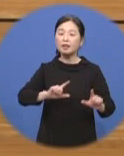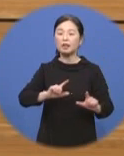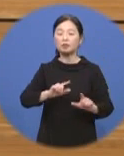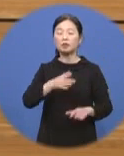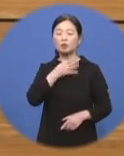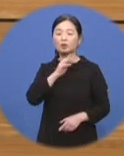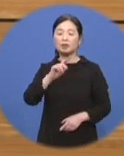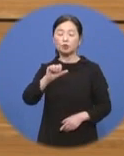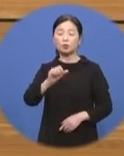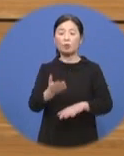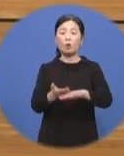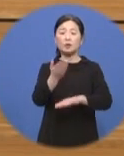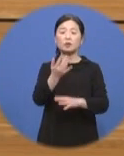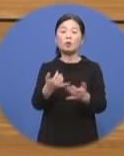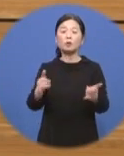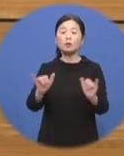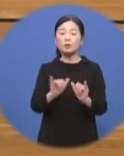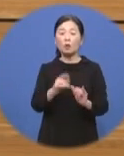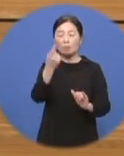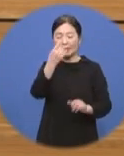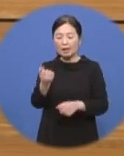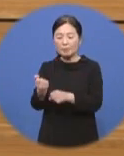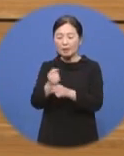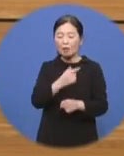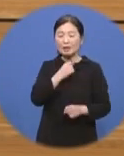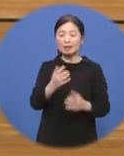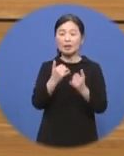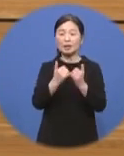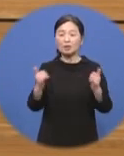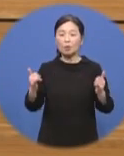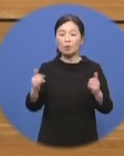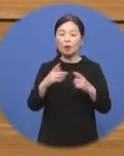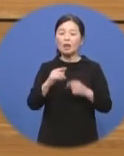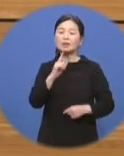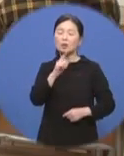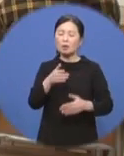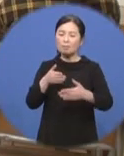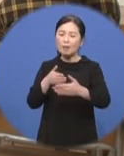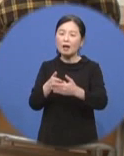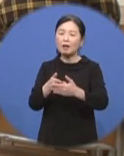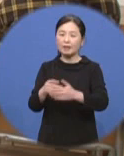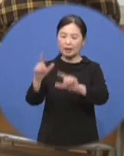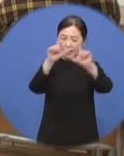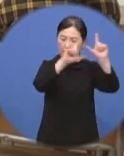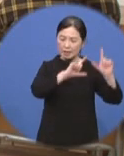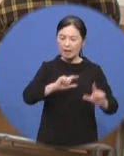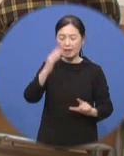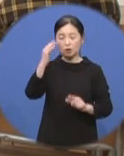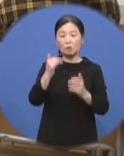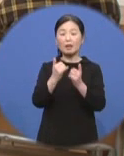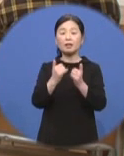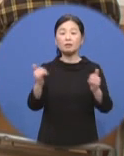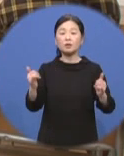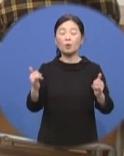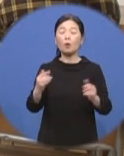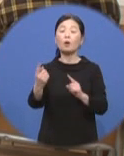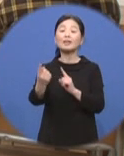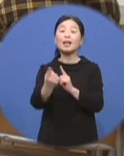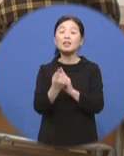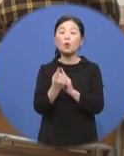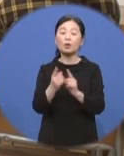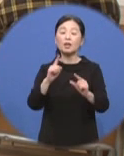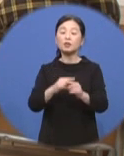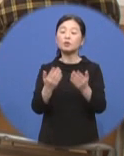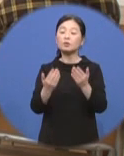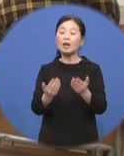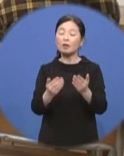人、日本語が不自由で生活に困っている人を対象に、中学校程度までの国語、